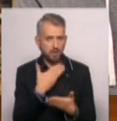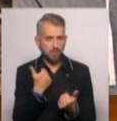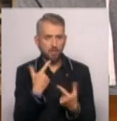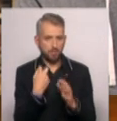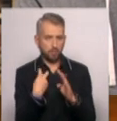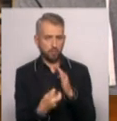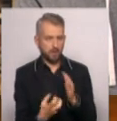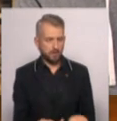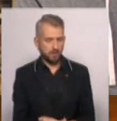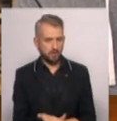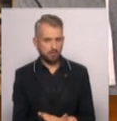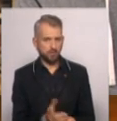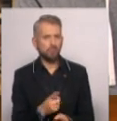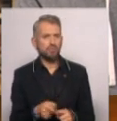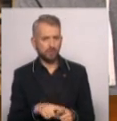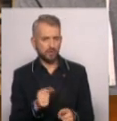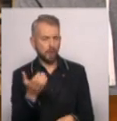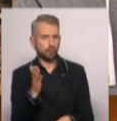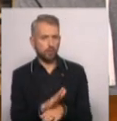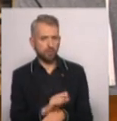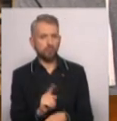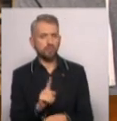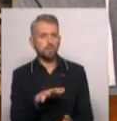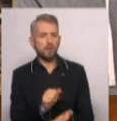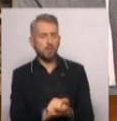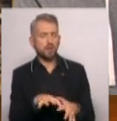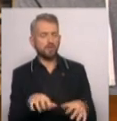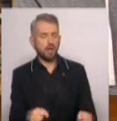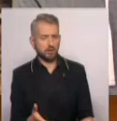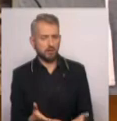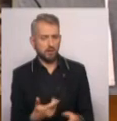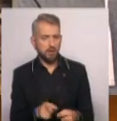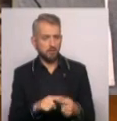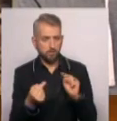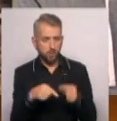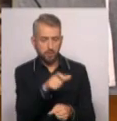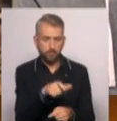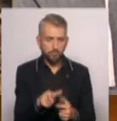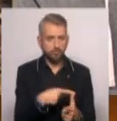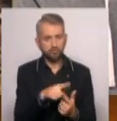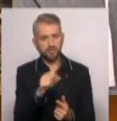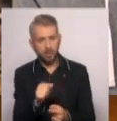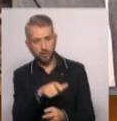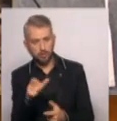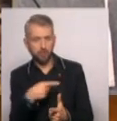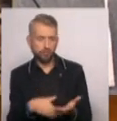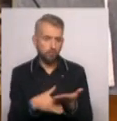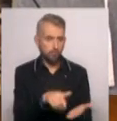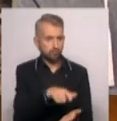сховатися. Що це за розпорядження? Чим займається влада? Це проти людей чи за людей, чи в помощь